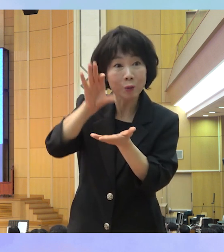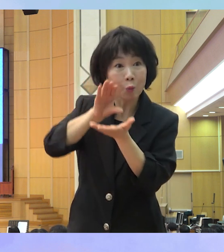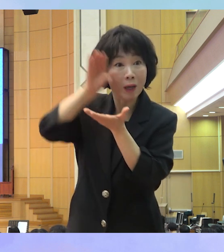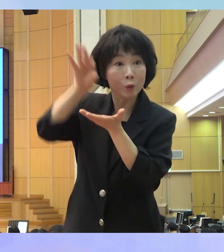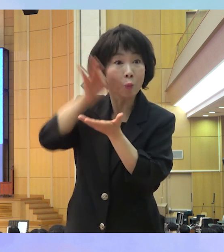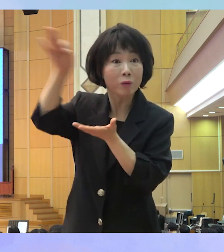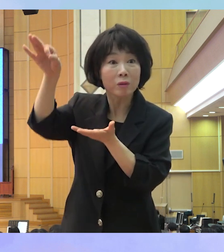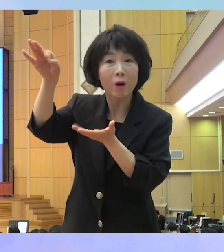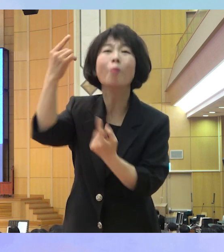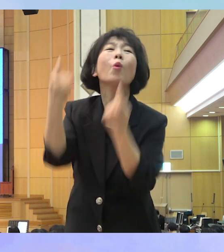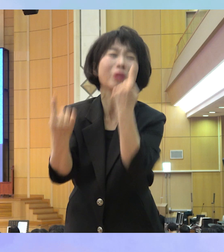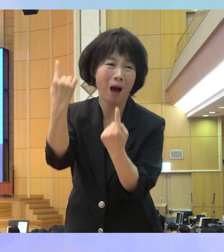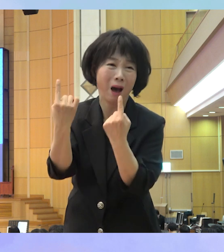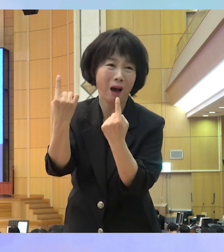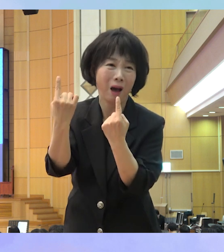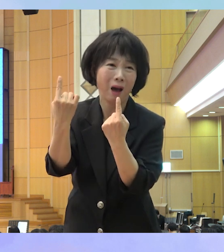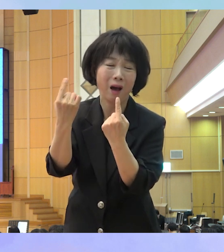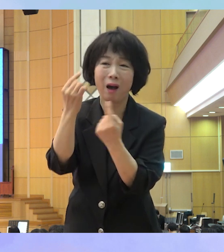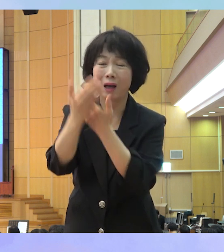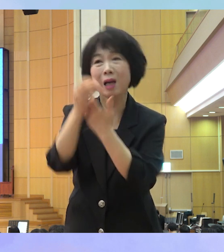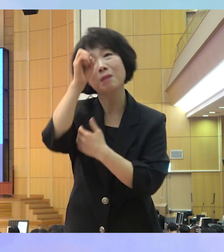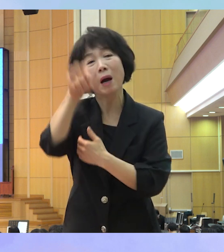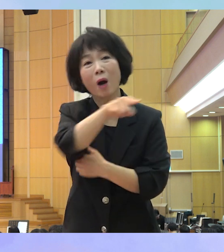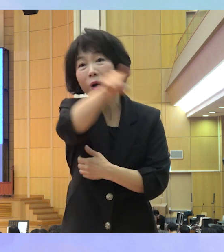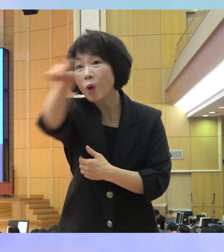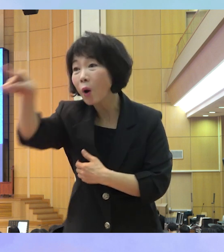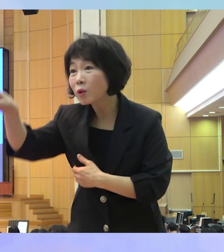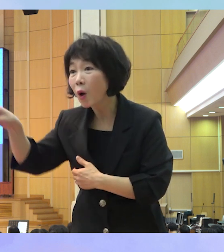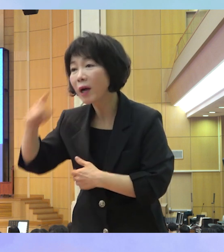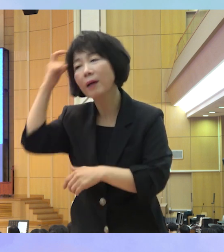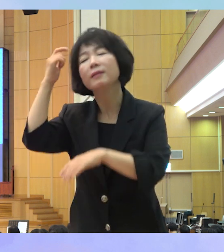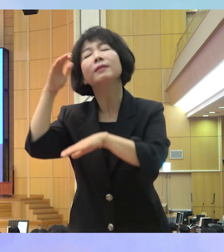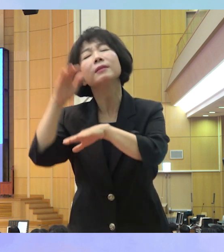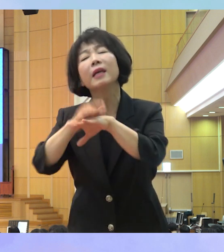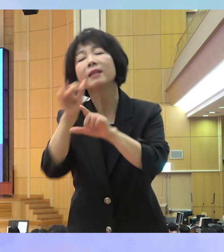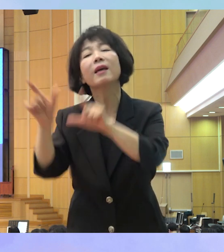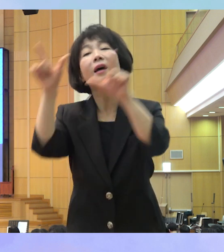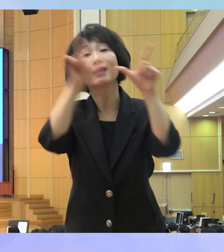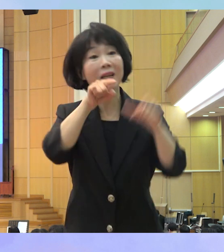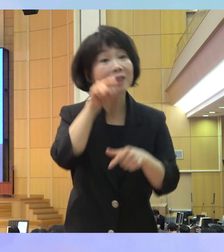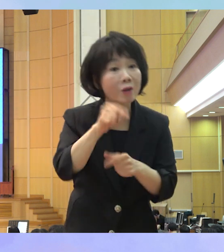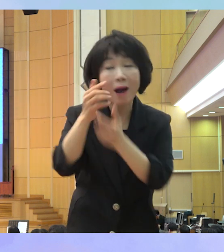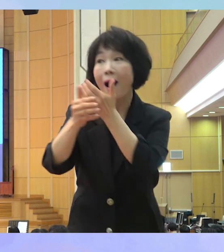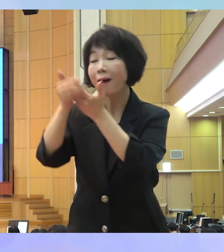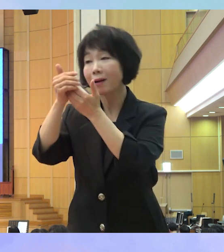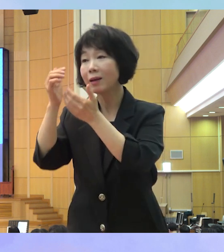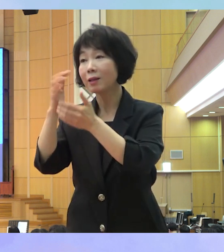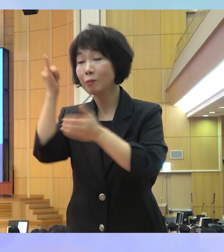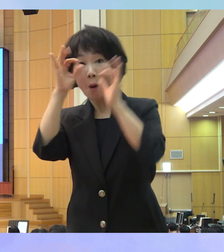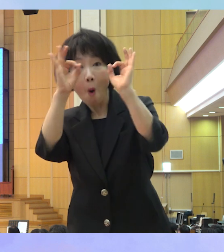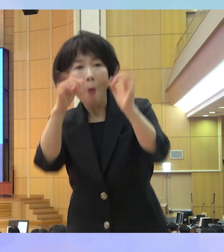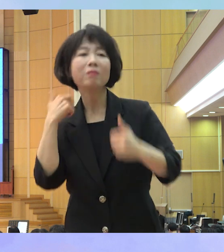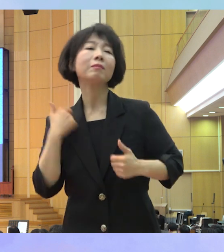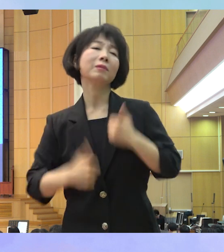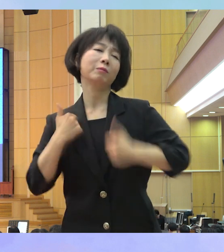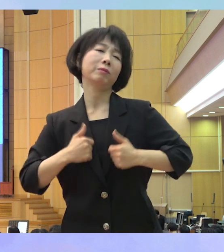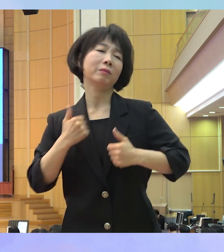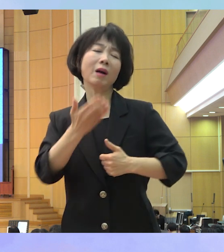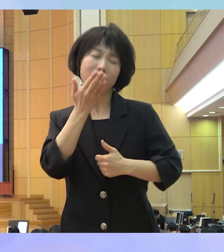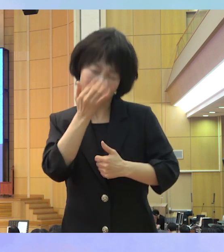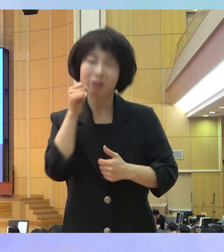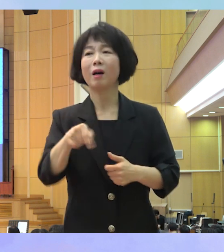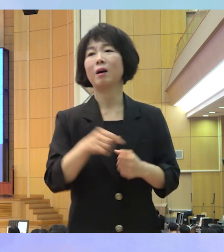효를 다하는 거지만, 성경은 너희가 지혜롭게 사는 것이 부모에게 효도하는 거고 부모를 기쁘게